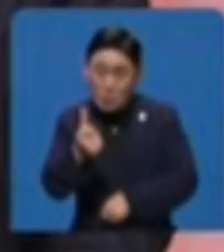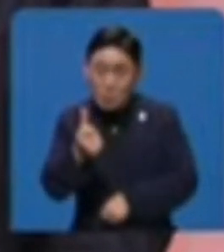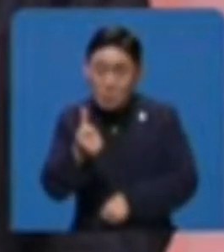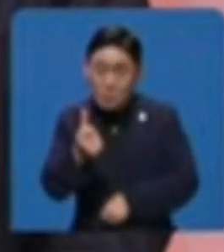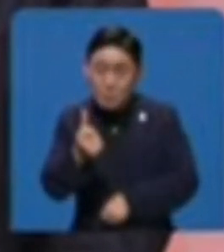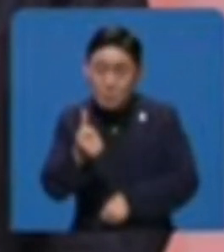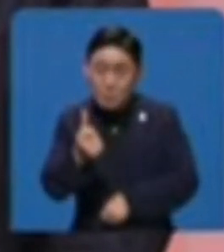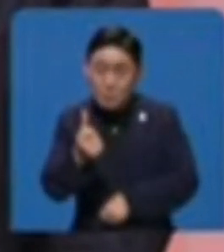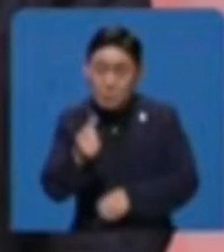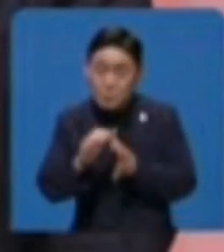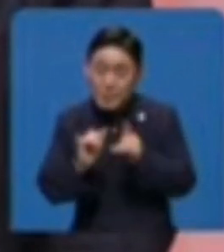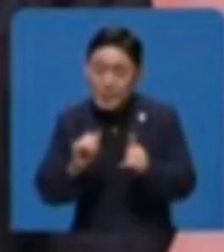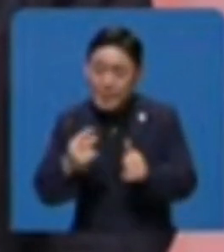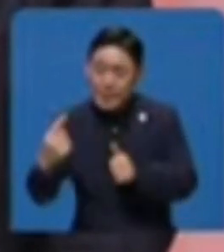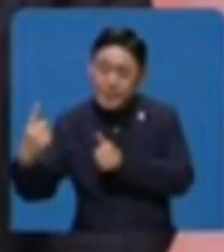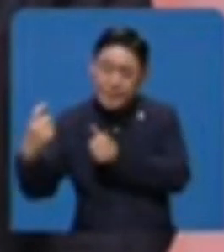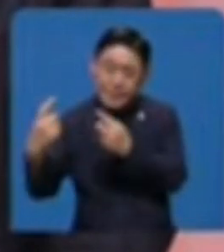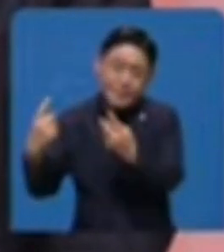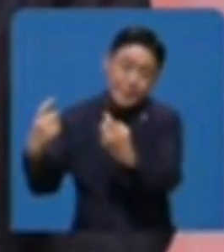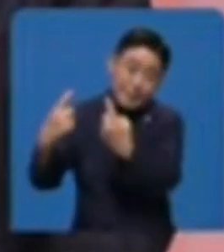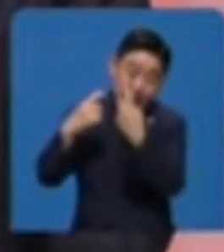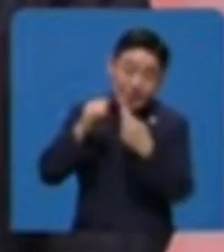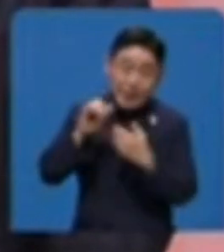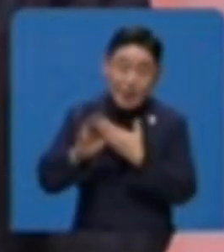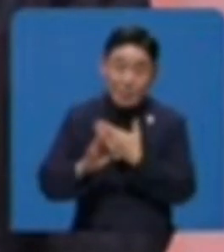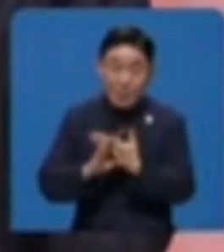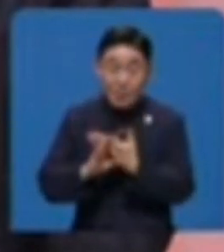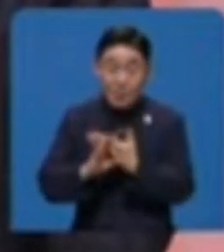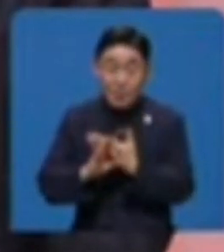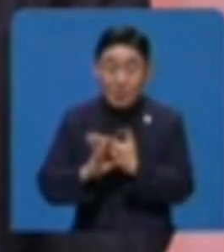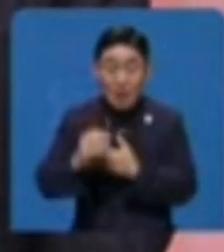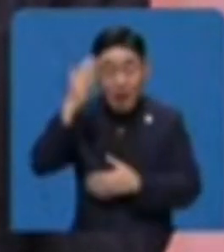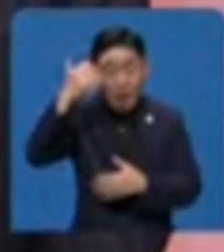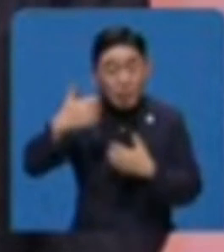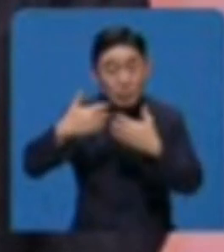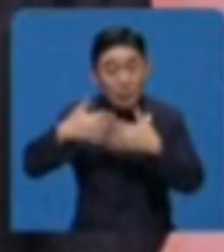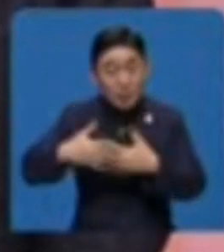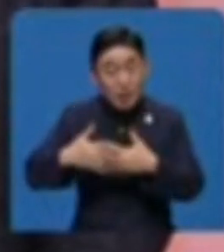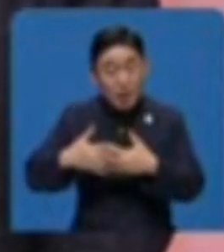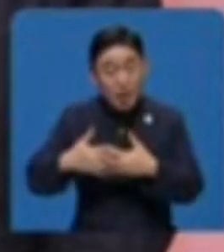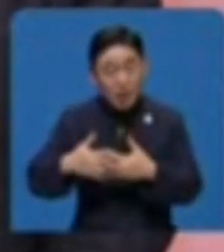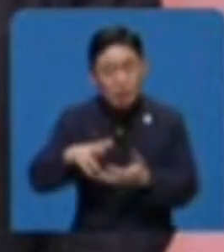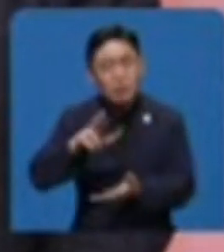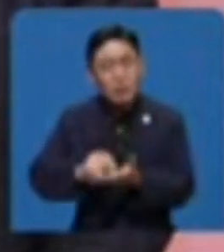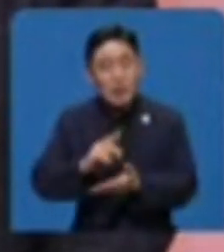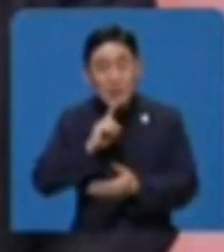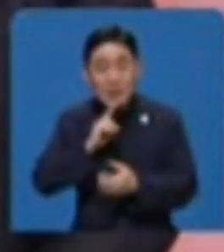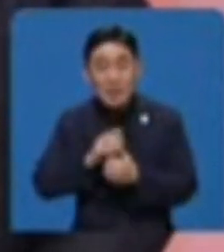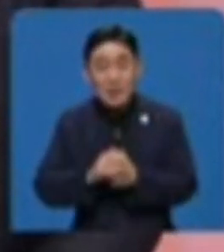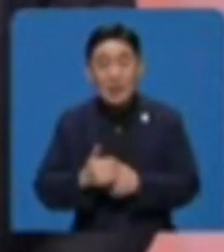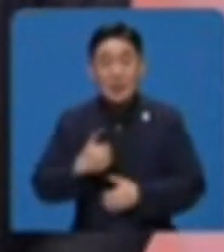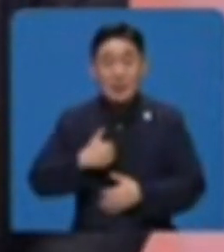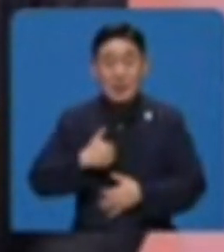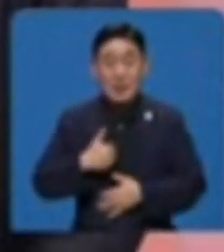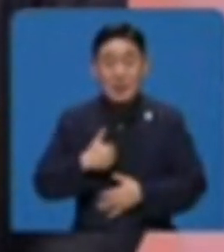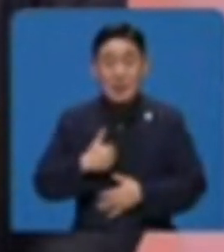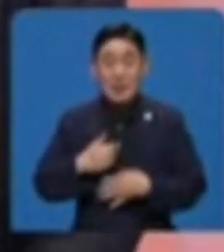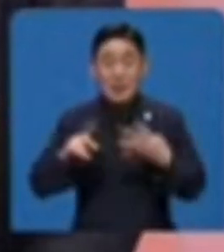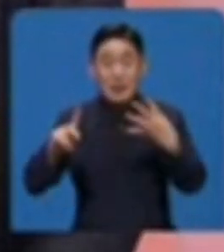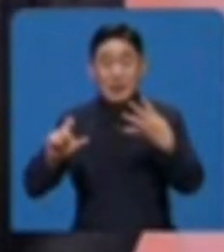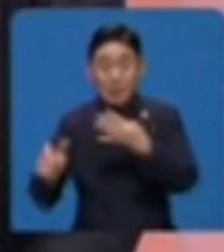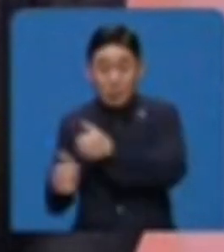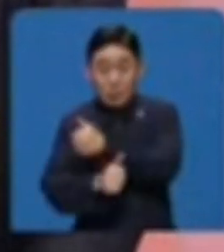조금이라도 국민들이 의혹을 갖게 되면 한국산 네. 기기를 썼다는 것이 네. 문제입니다. 그래서 지금 제가